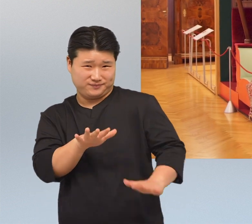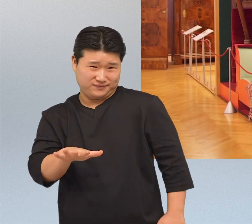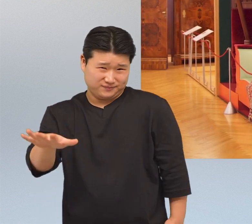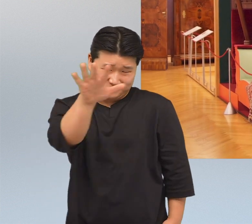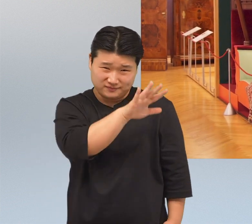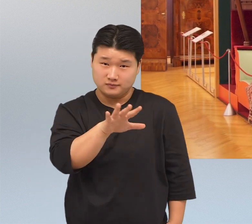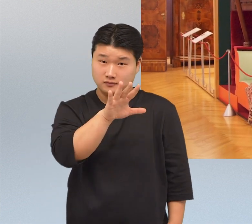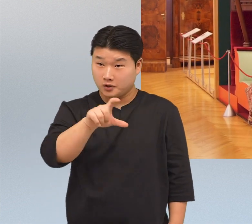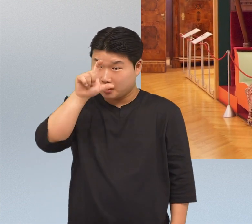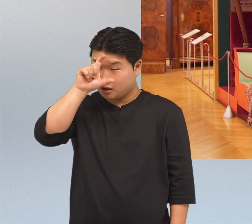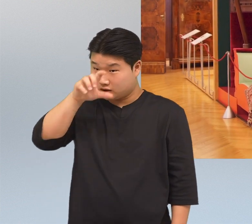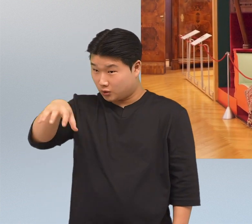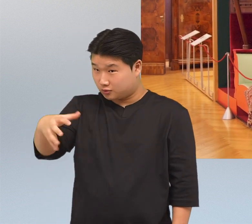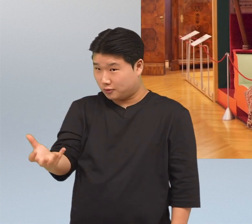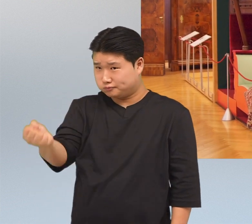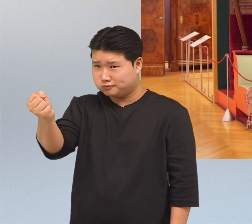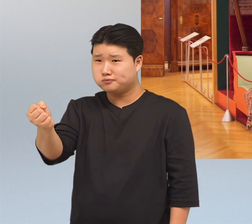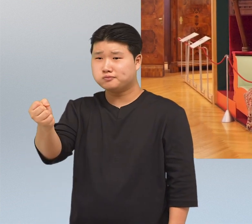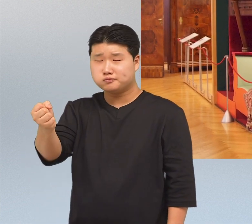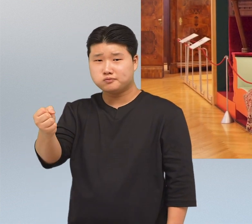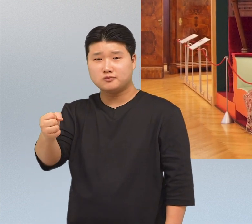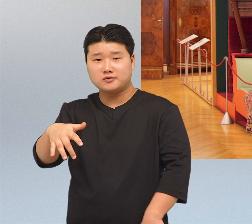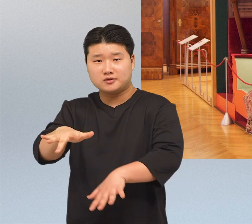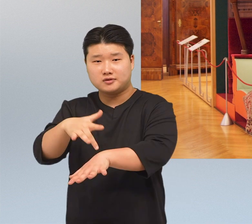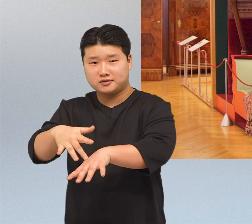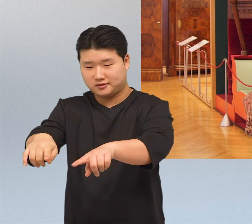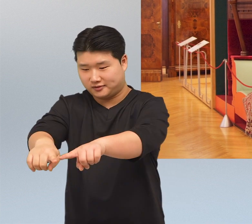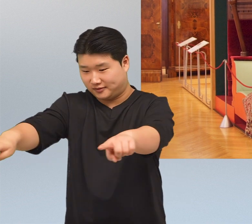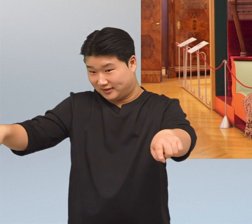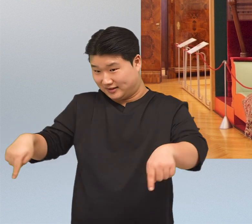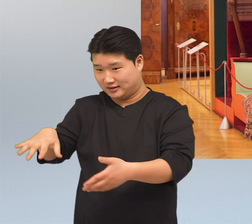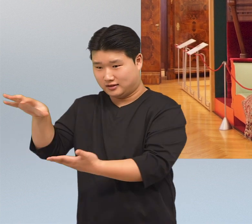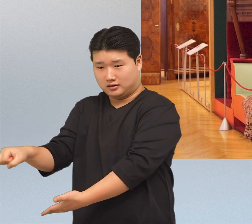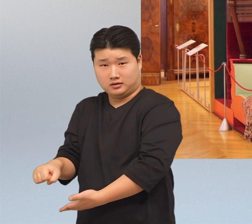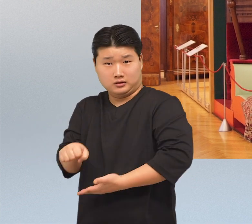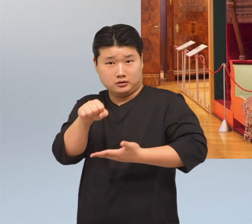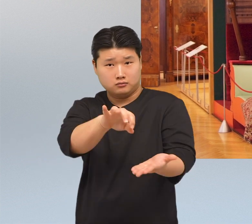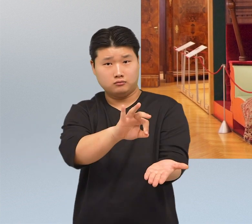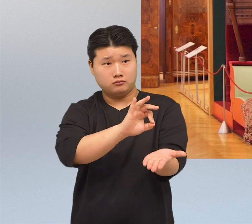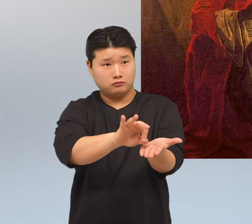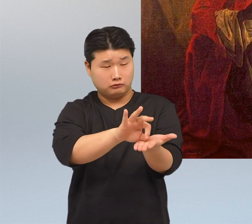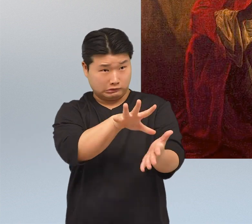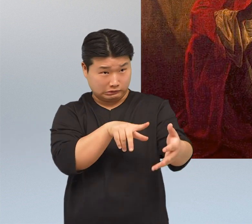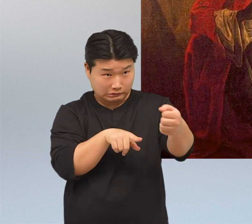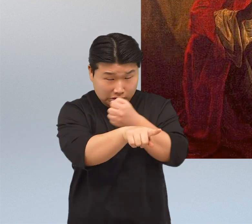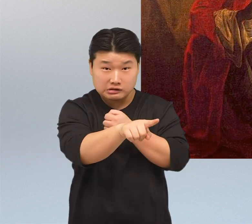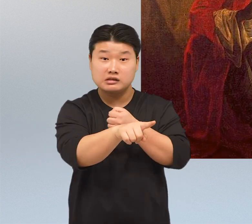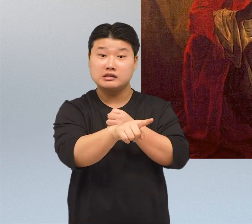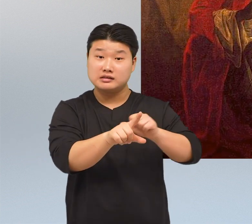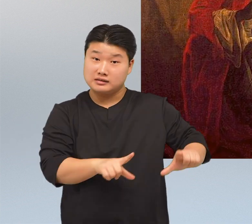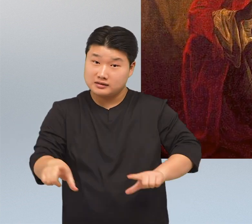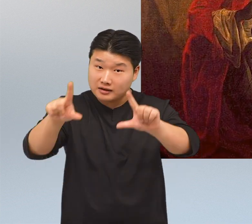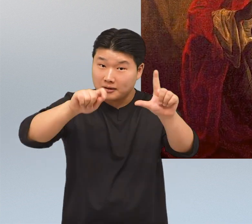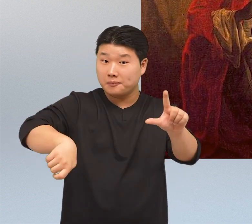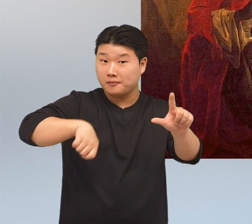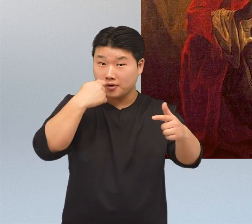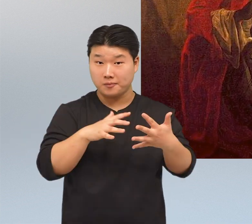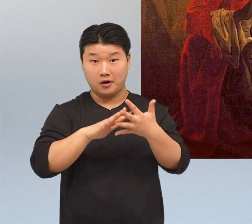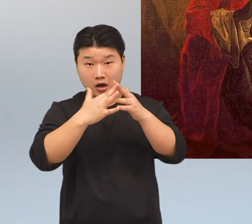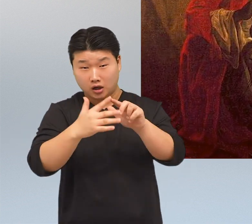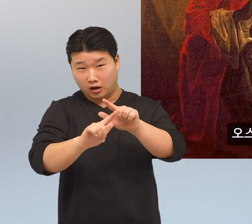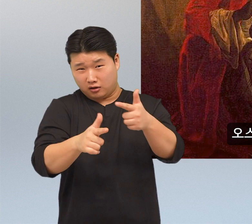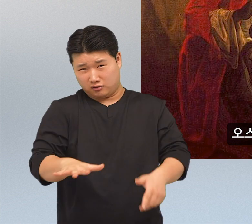프랑스 상류층을 중심으로 오스만 제국산 카페트를 수입하는가 하면 복식, 건축,